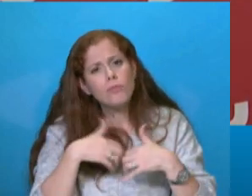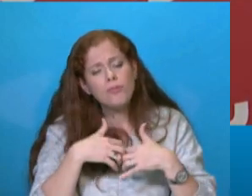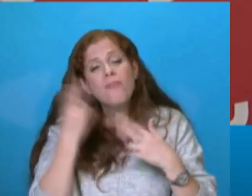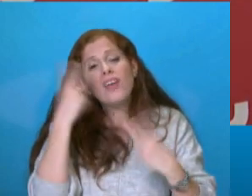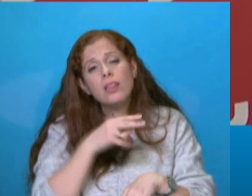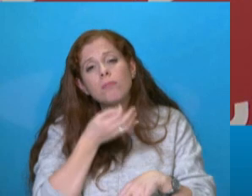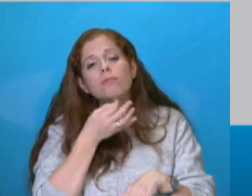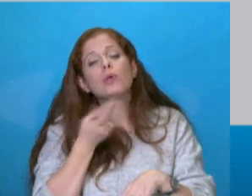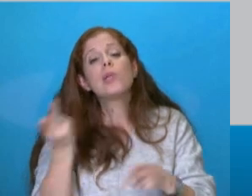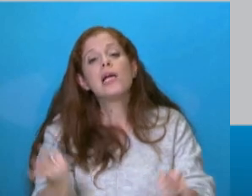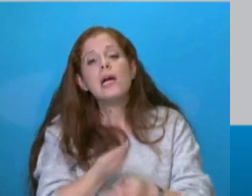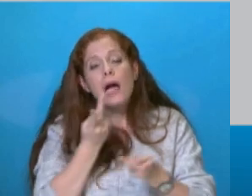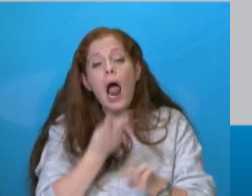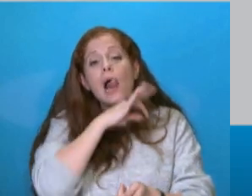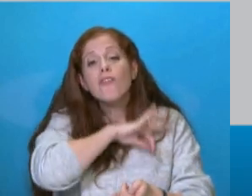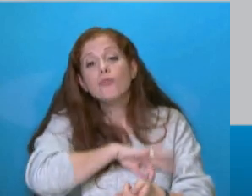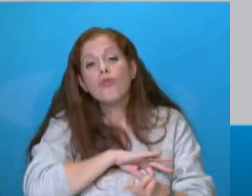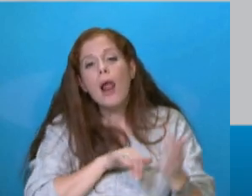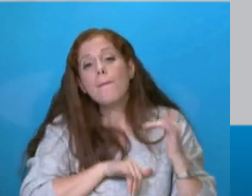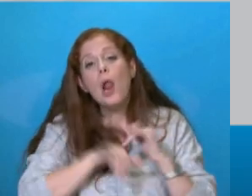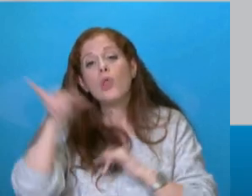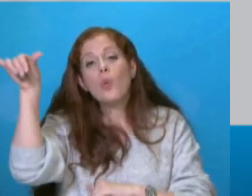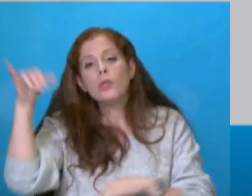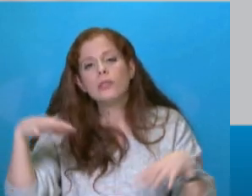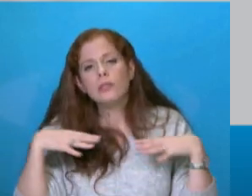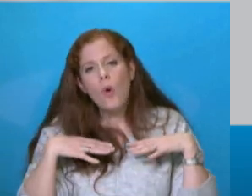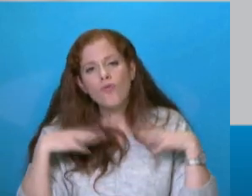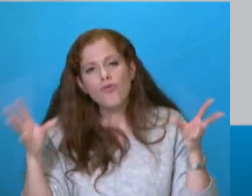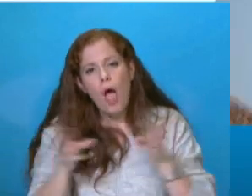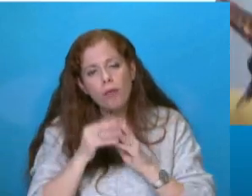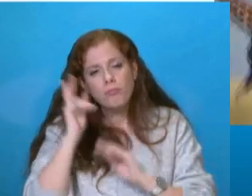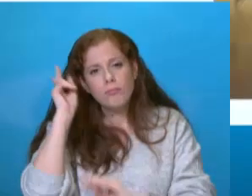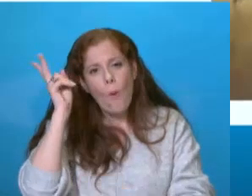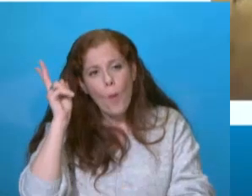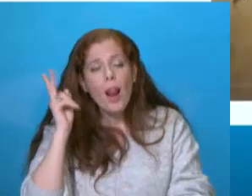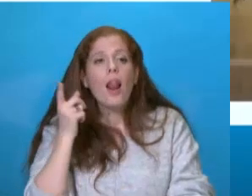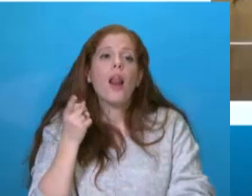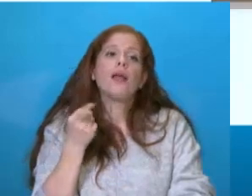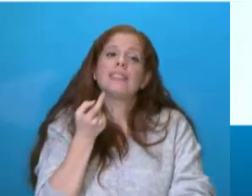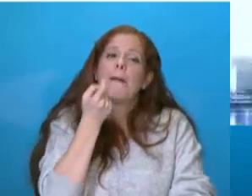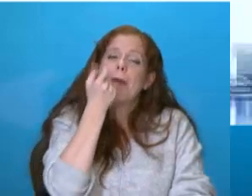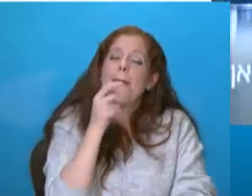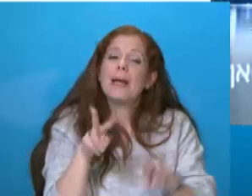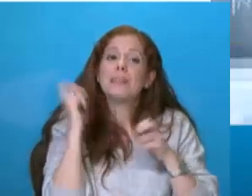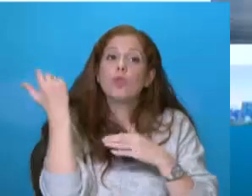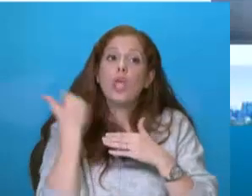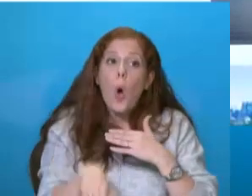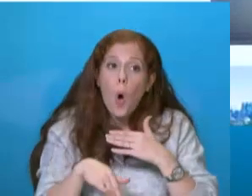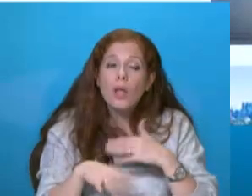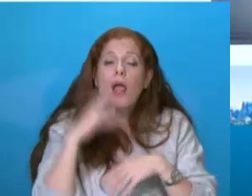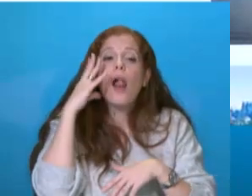שהרבה יותר קל ומשתלם להם לטוס לחופשה בחול. זאת גם כמעט ההזדמנות האחרונה